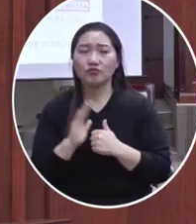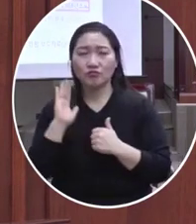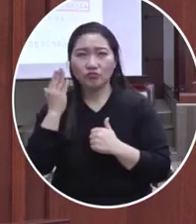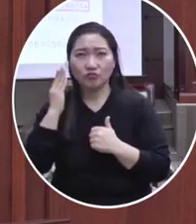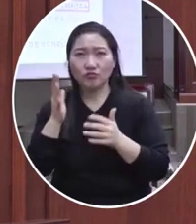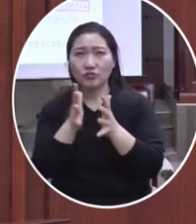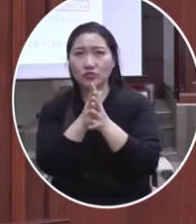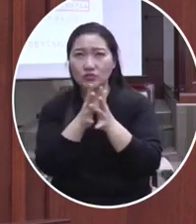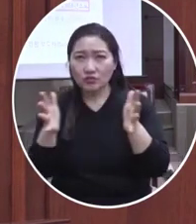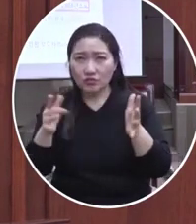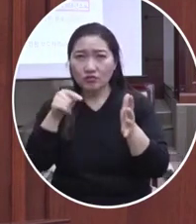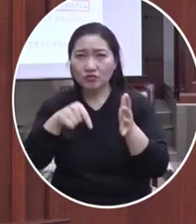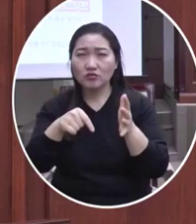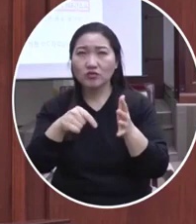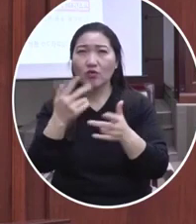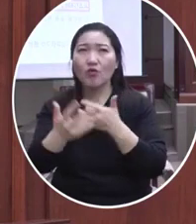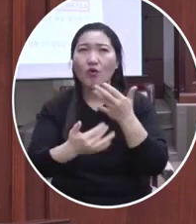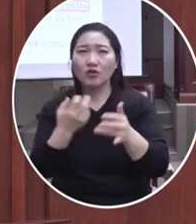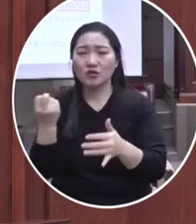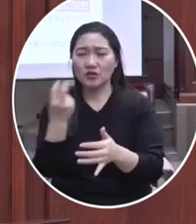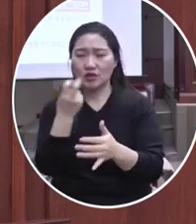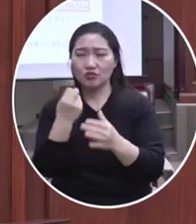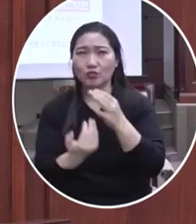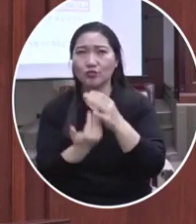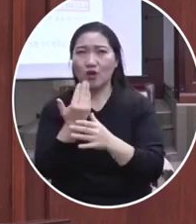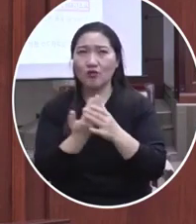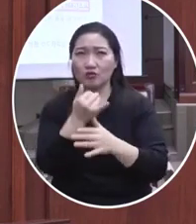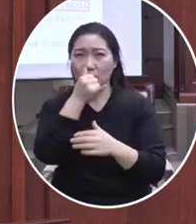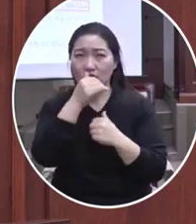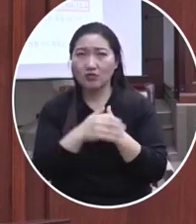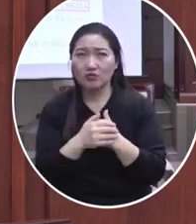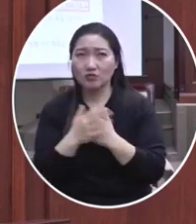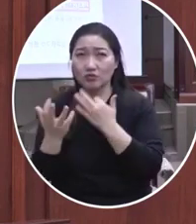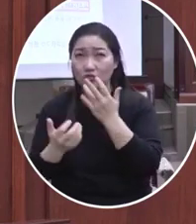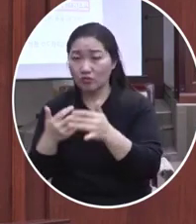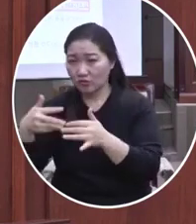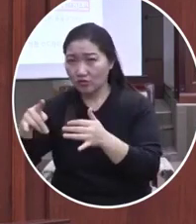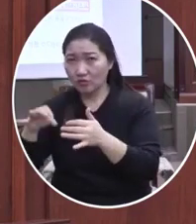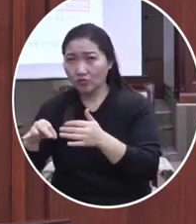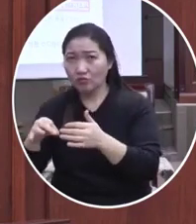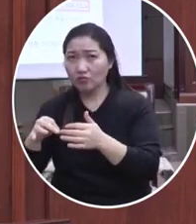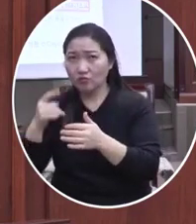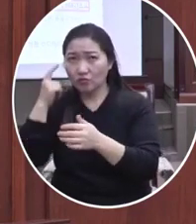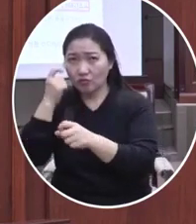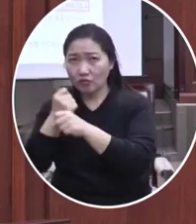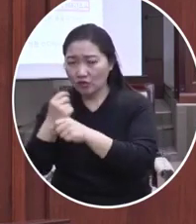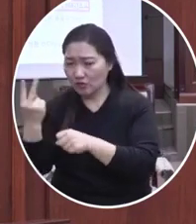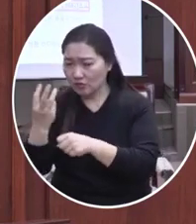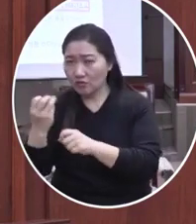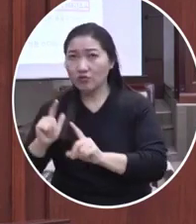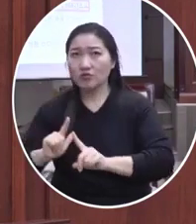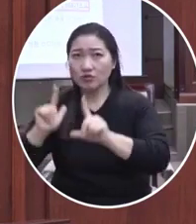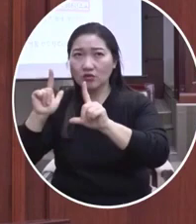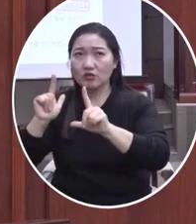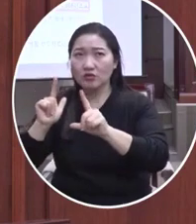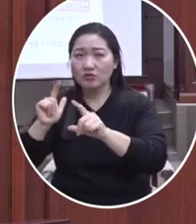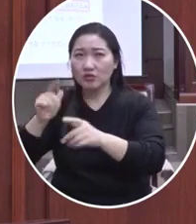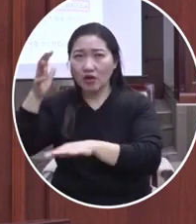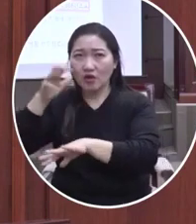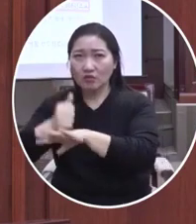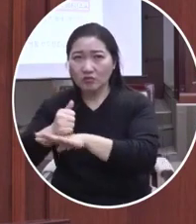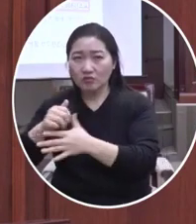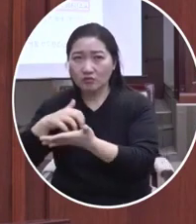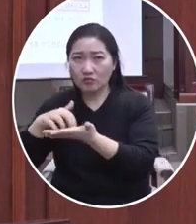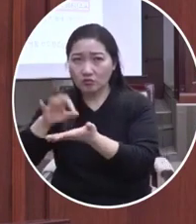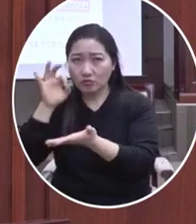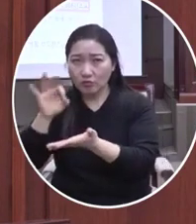필요합니다 최근 공동주택에서 화제가 자주 발생하고 있습니다 소방청이 분석한 2023년도 통계